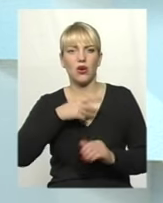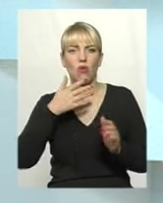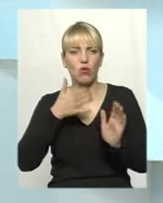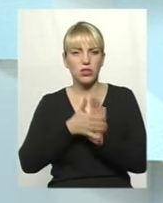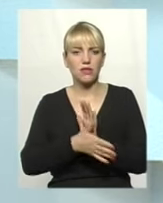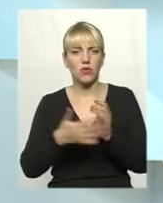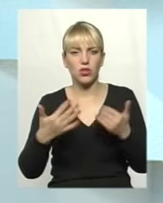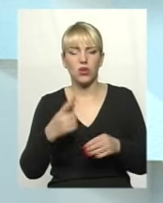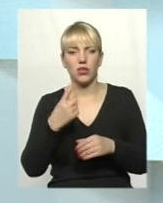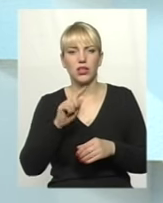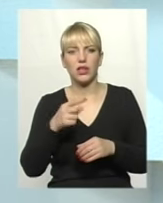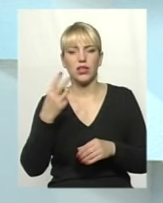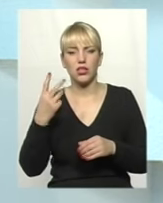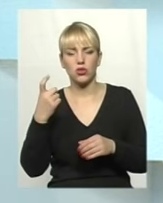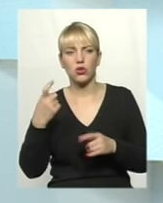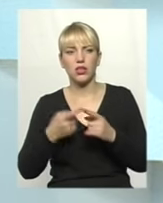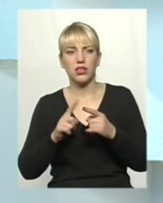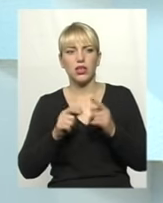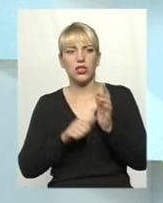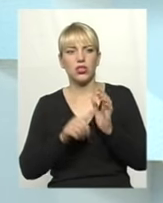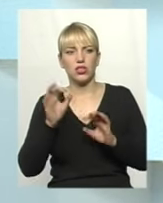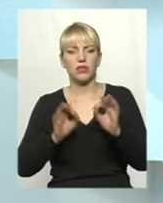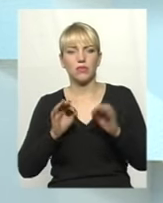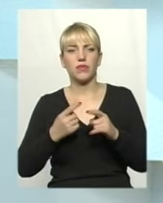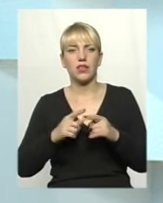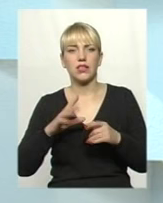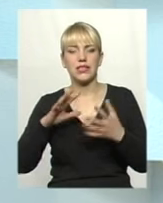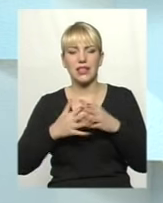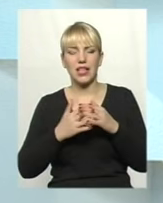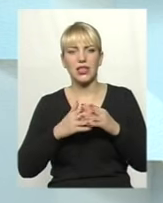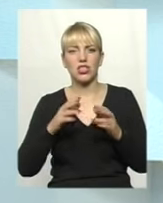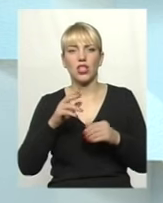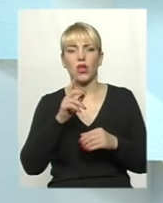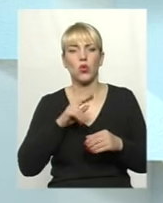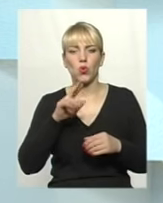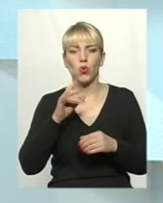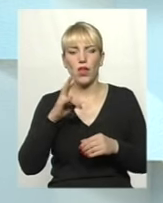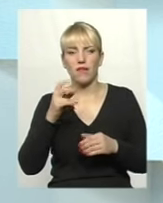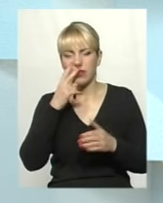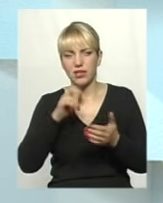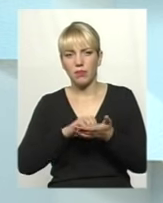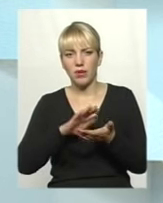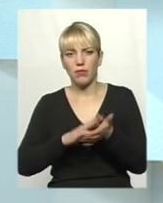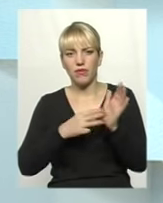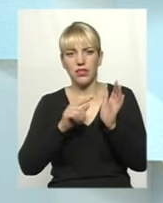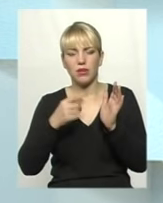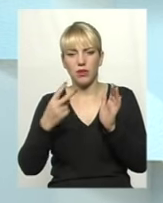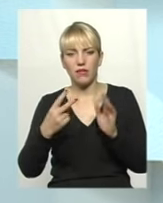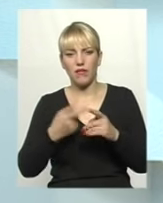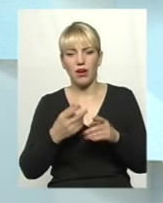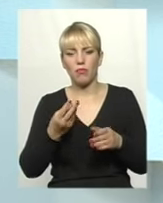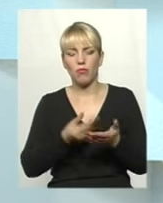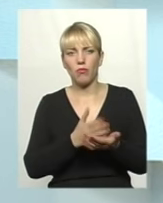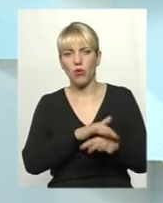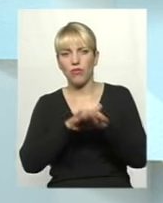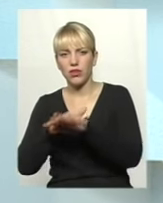100 або 6,8 від обсягу профінансованих коштів. Селищна Дунаєвецька, передбачено 8,2 мільйона, профінансовано